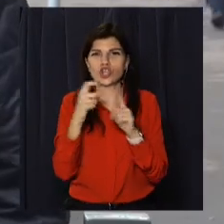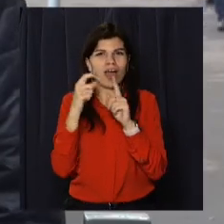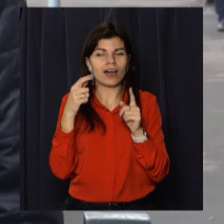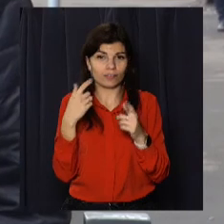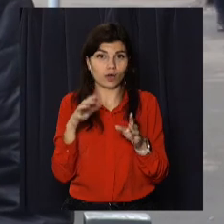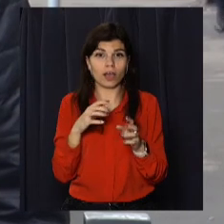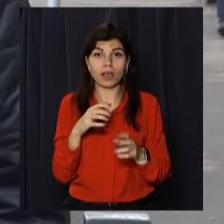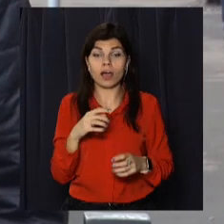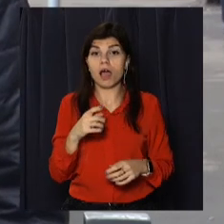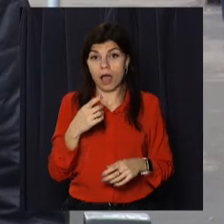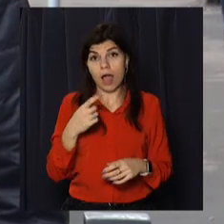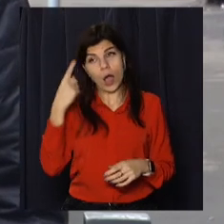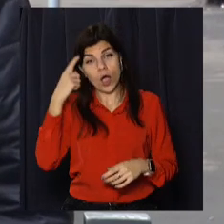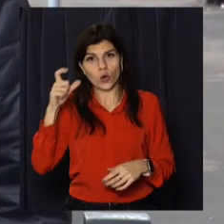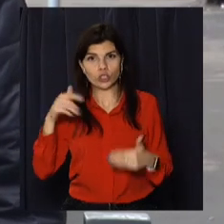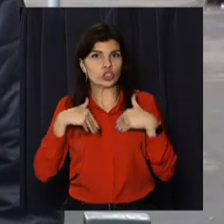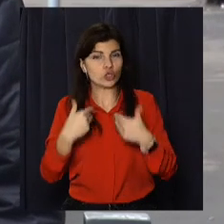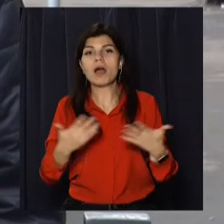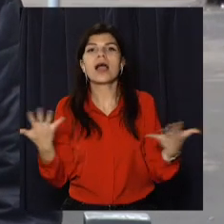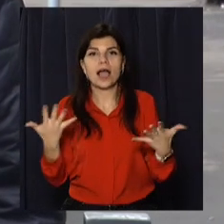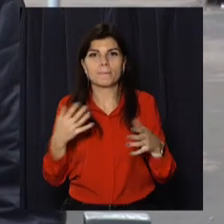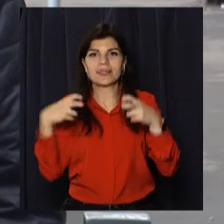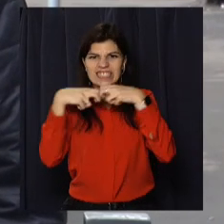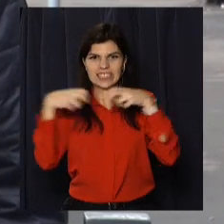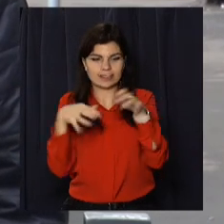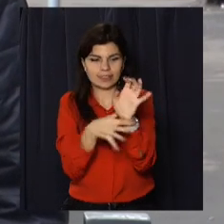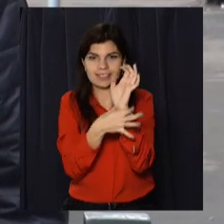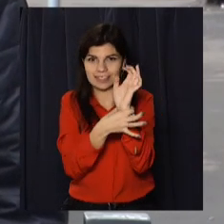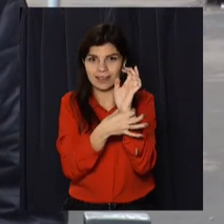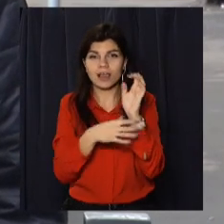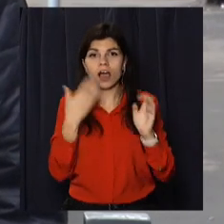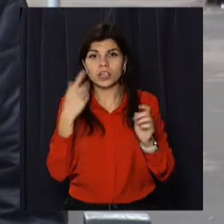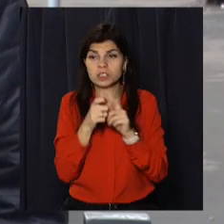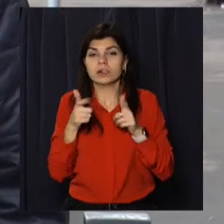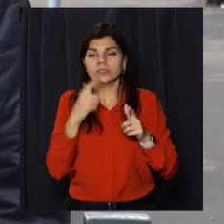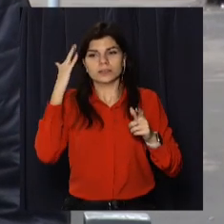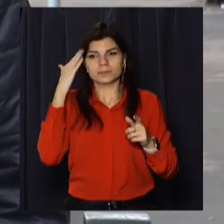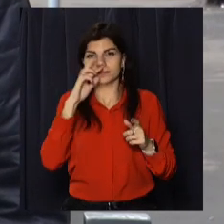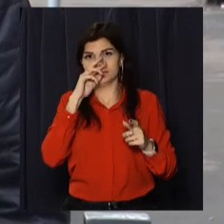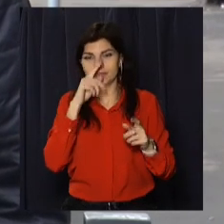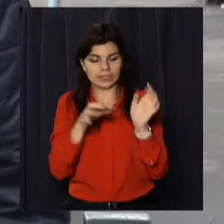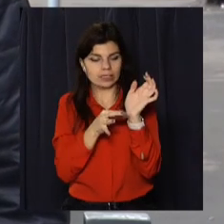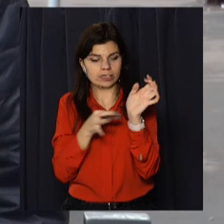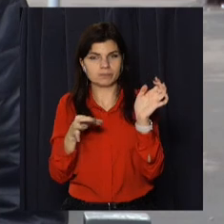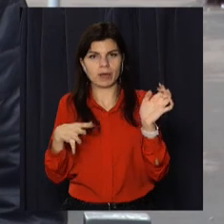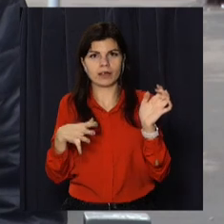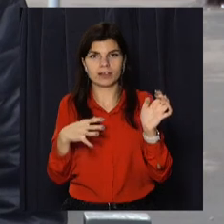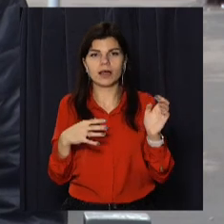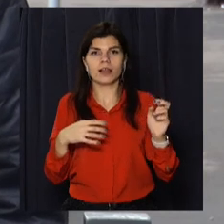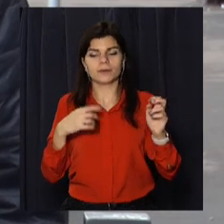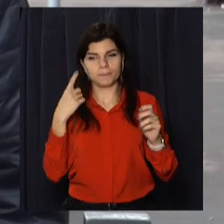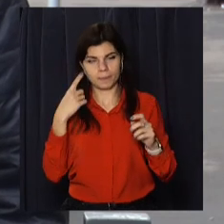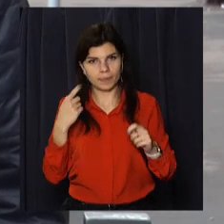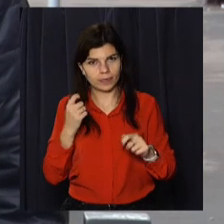отримає резинкою по руці. Це один із способів позбутися лихослів'я. Таких порад в інтернеті безліч. Побитися об